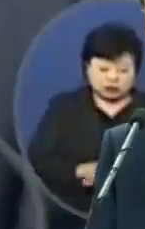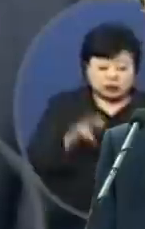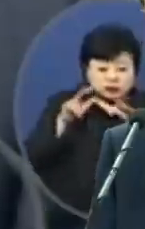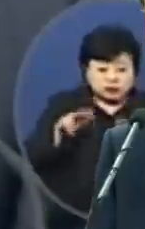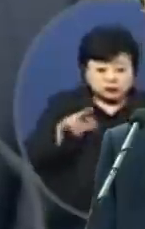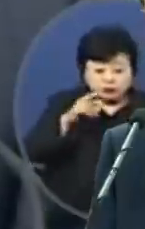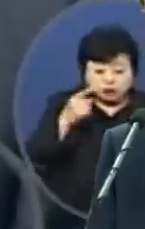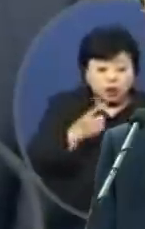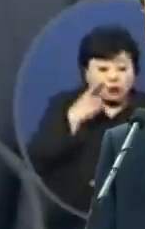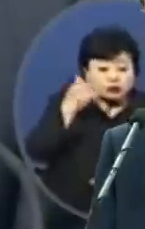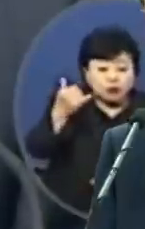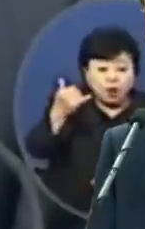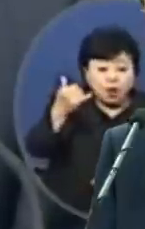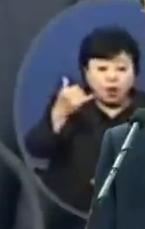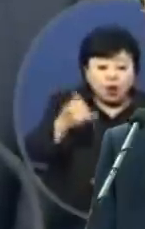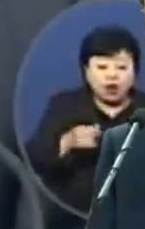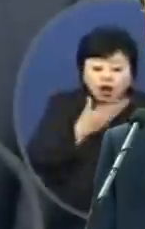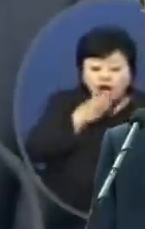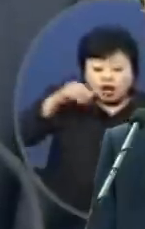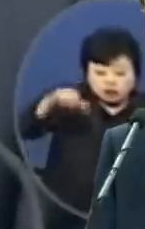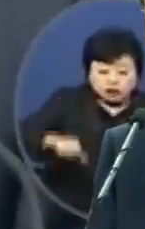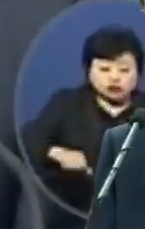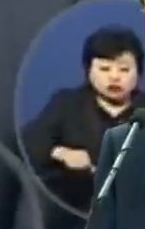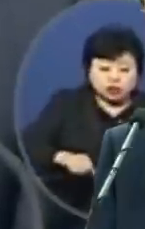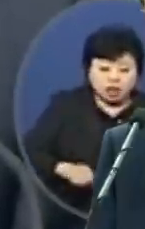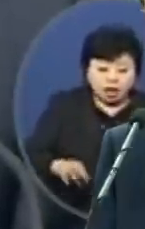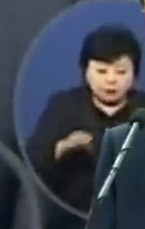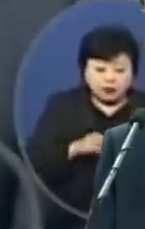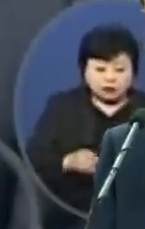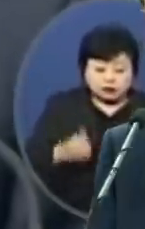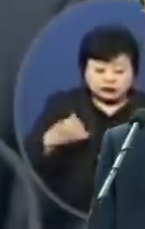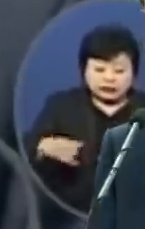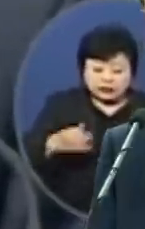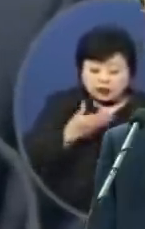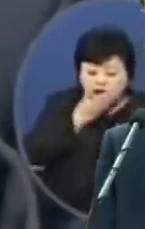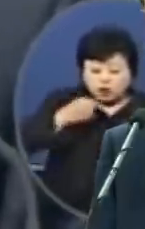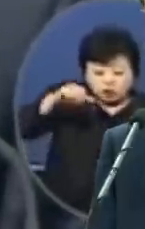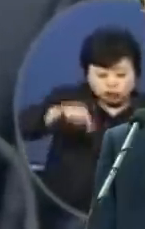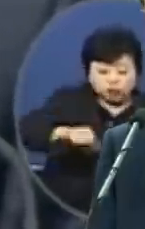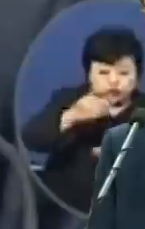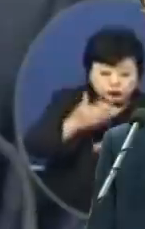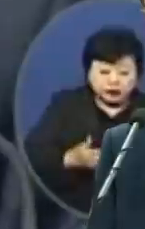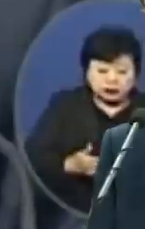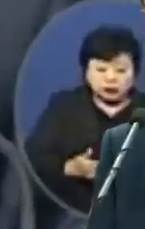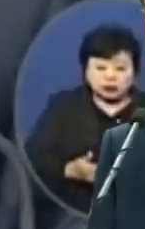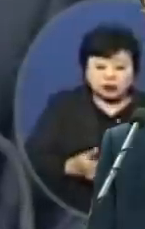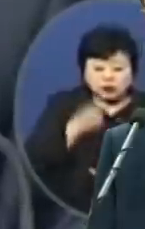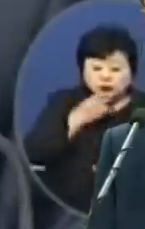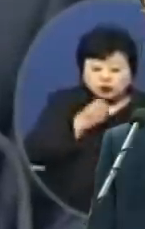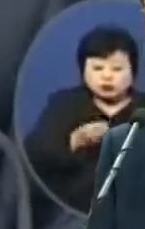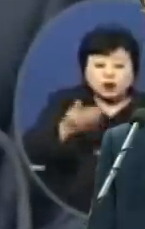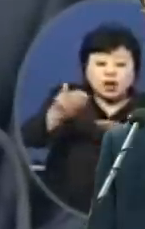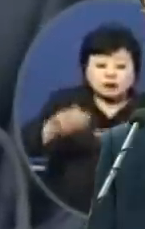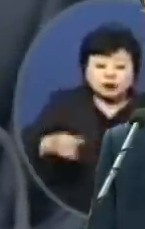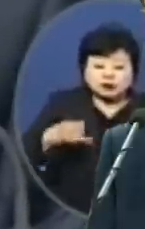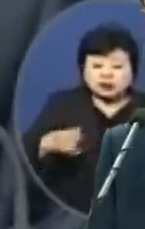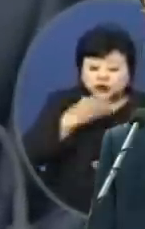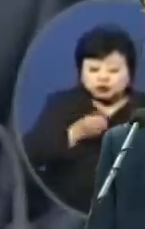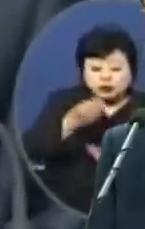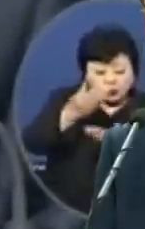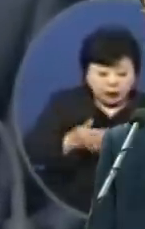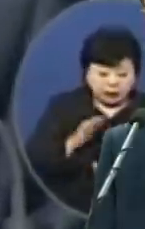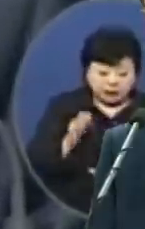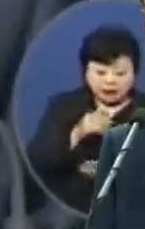지금도 부모가 저주를 하면은 자식들이 저주를 받습니다. 부모가 축복을 하면 자식들이 축복을 받은